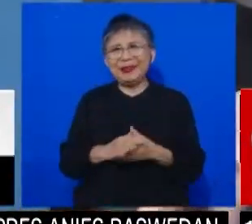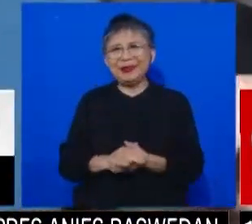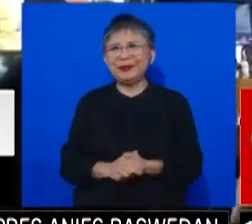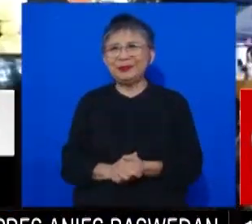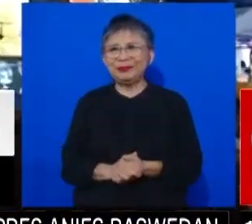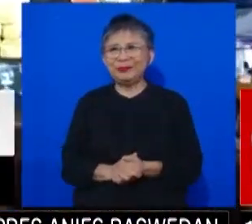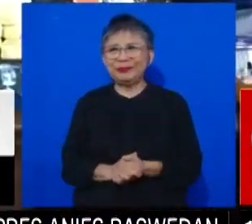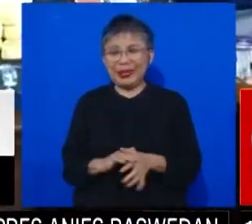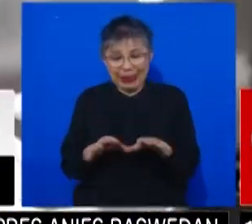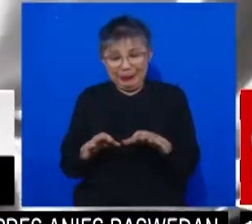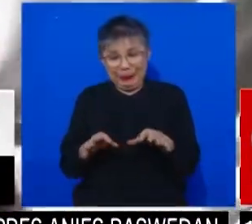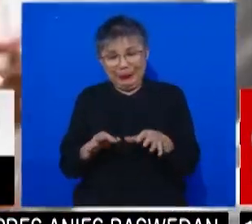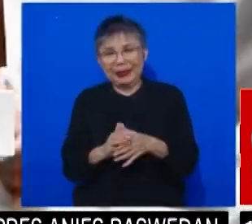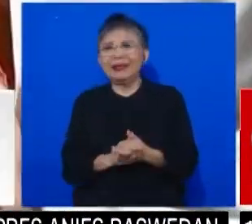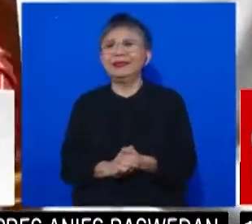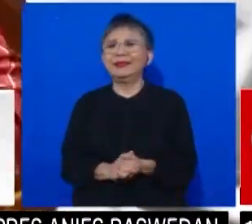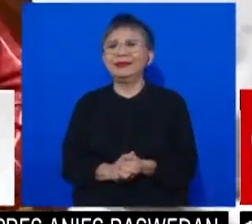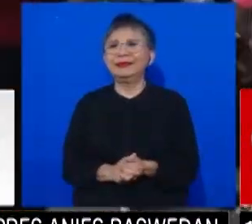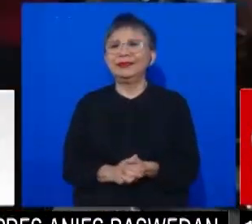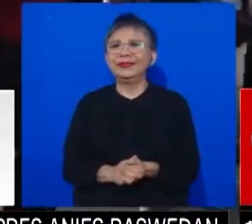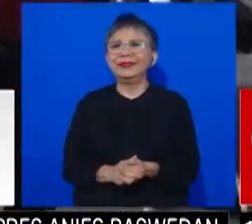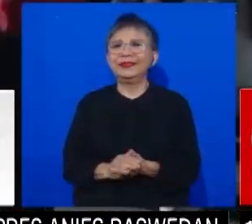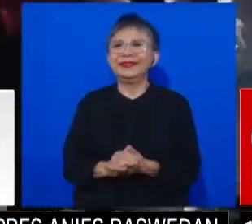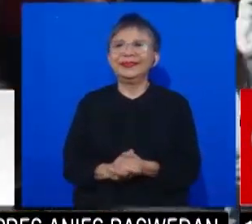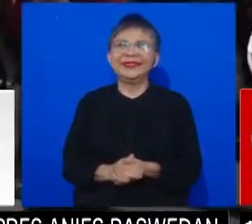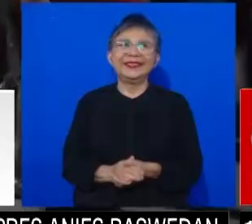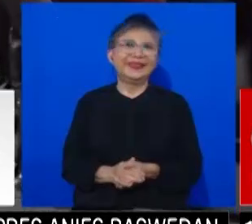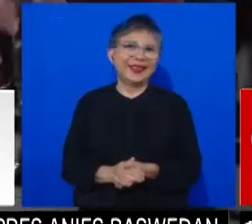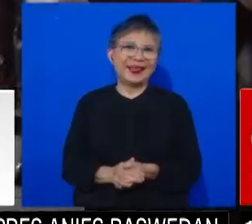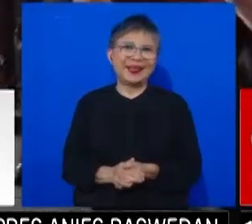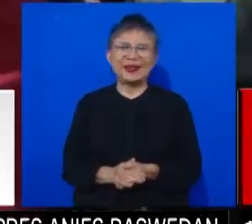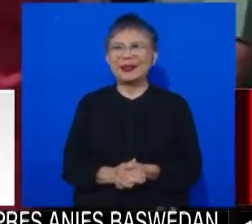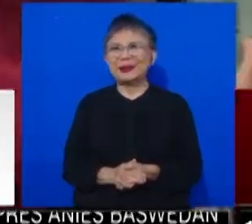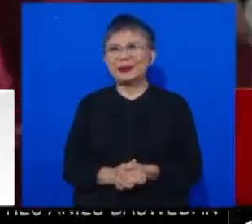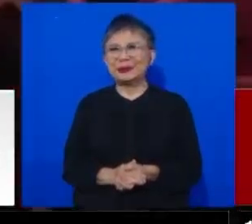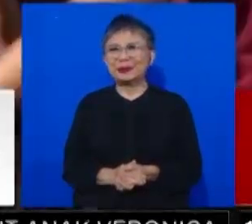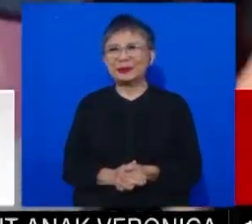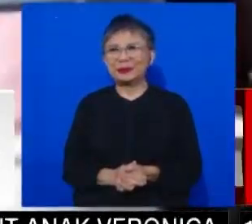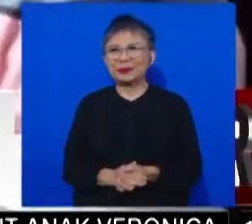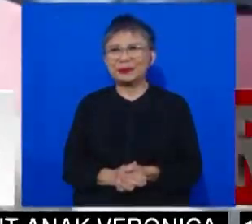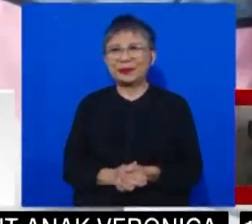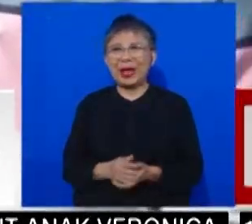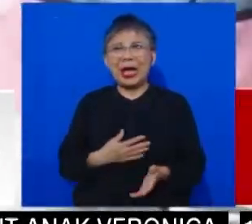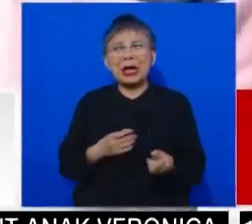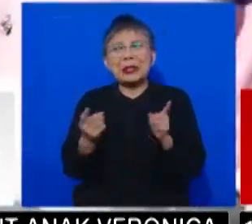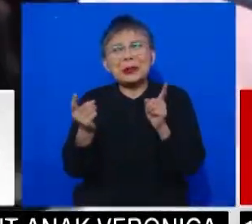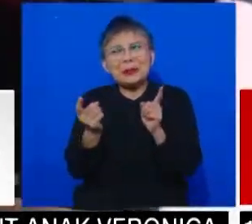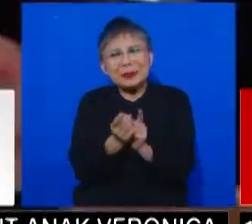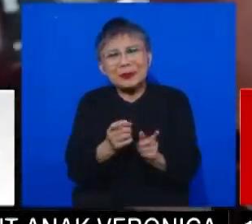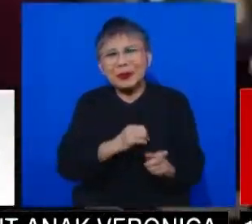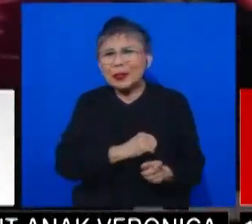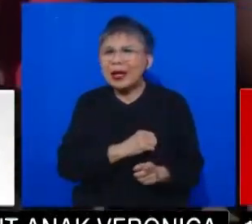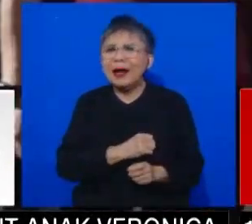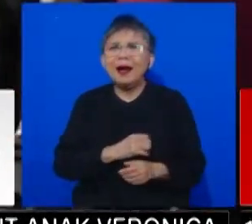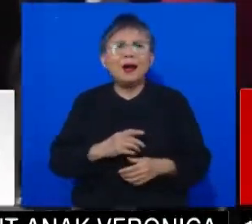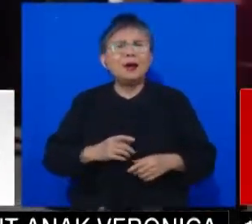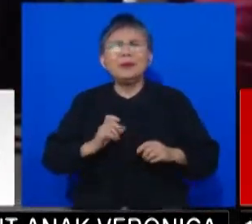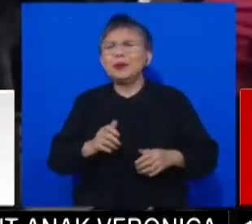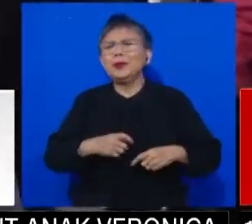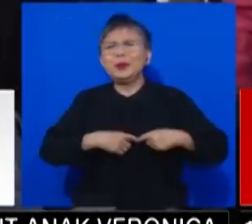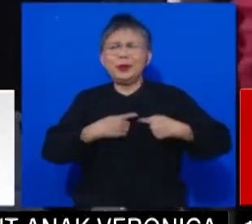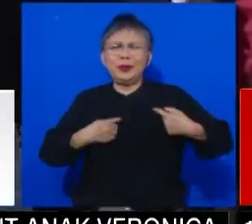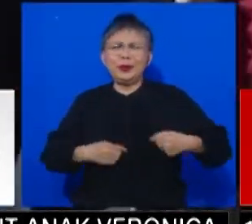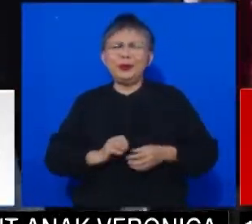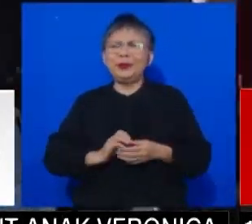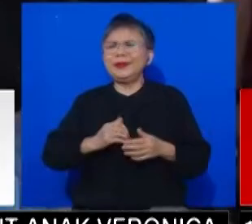Seru banget, gemeteran. Kita lagi kuliah gitu. Kebetulan ketemu sama Pak De di sini dan diberi